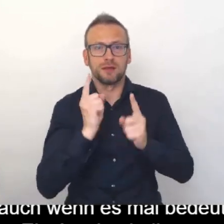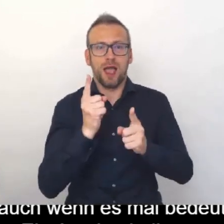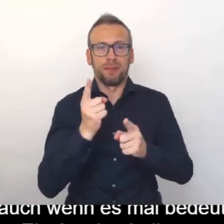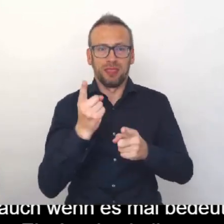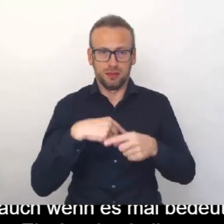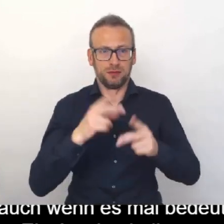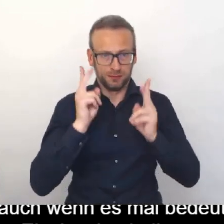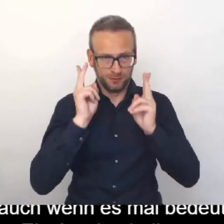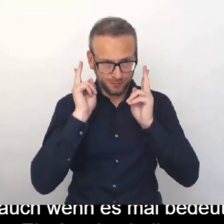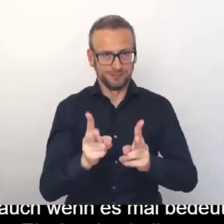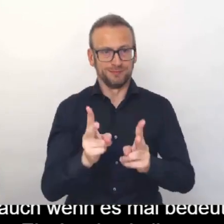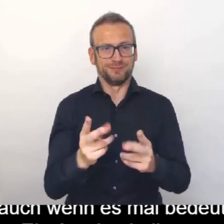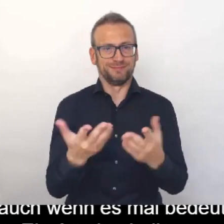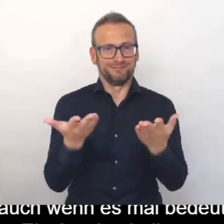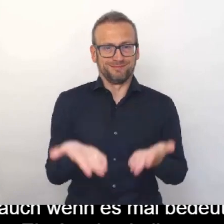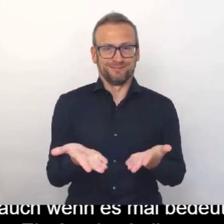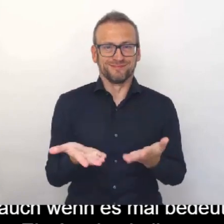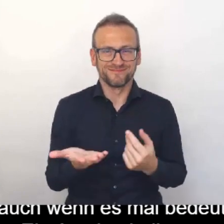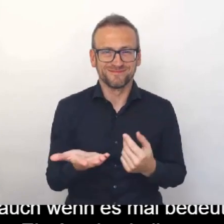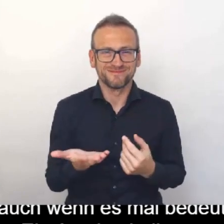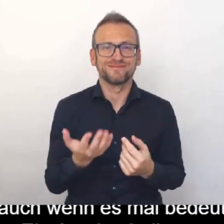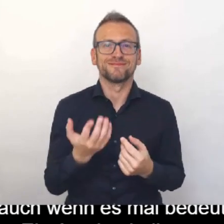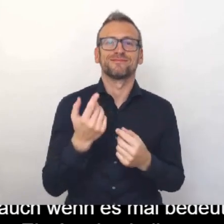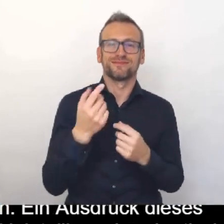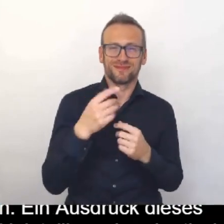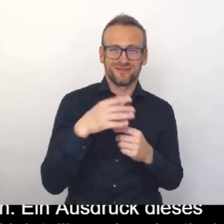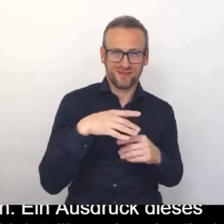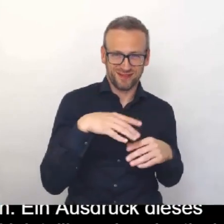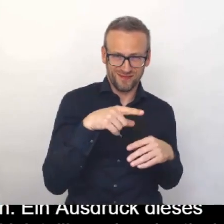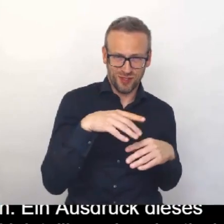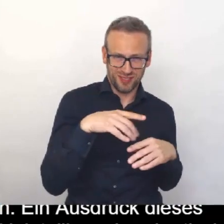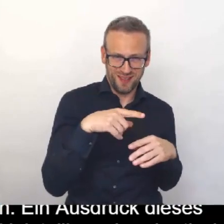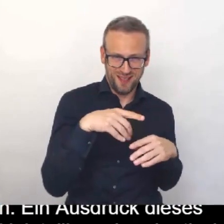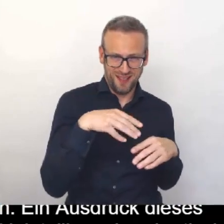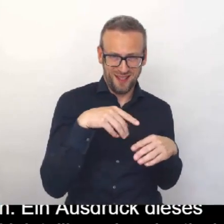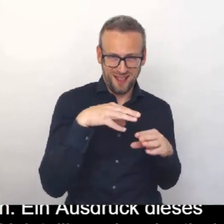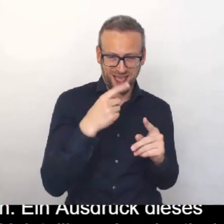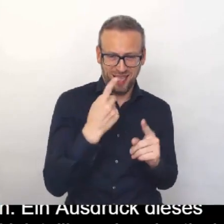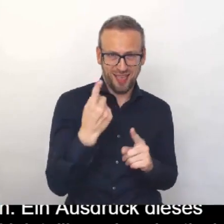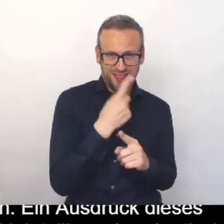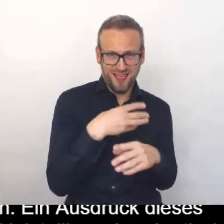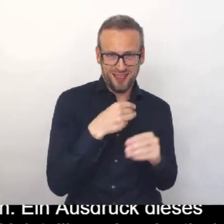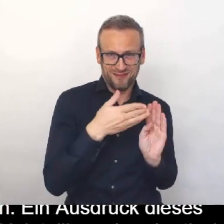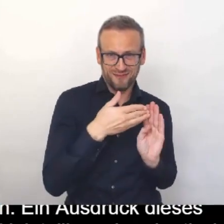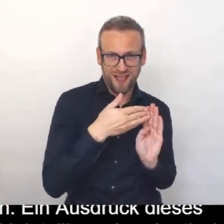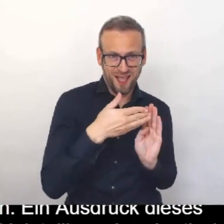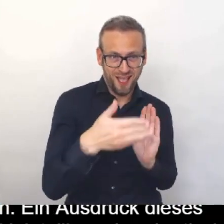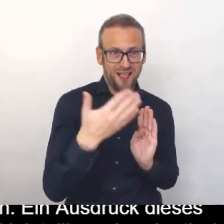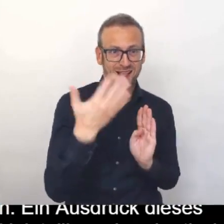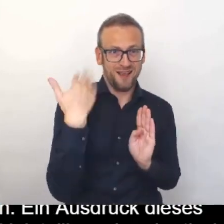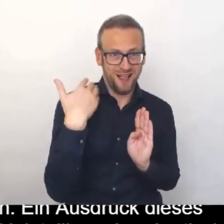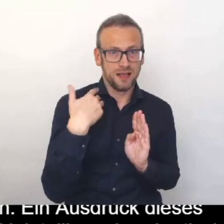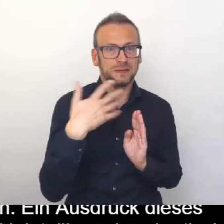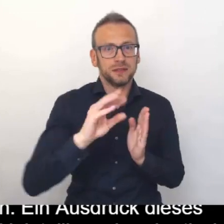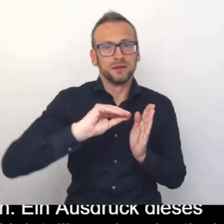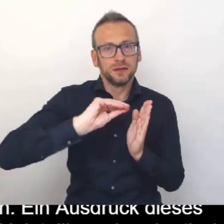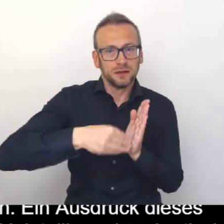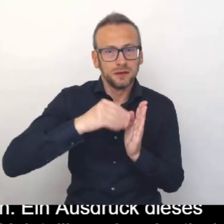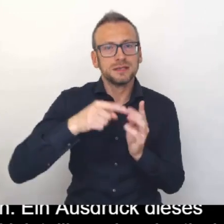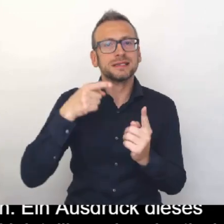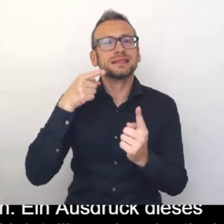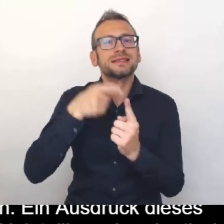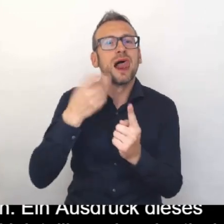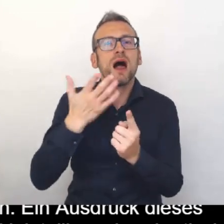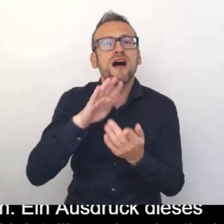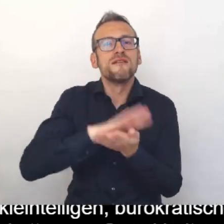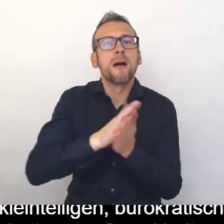Rede zu den Zielvereinbarungen von vor einem Jahr. Die heute vom Kabinett verabschiedeten Eckpunkte bilden dafür eine gute